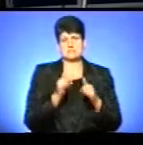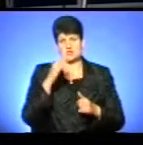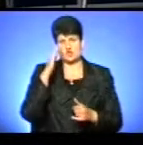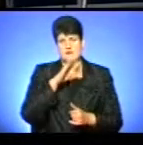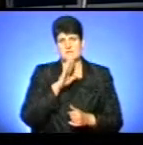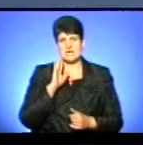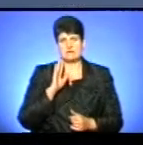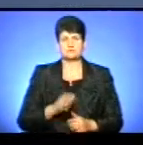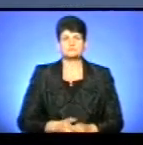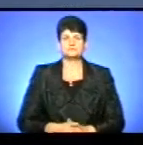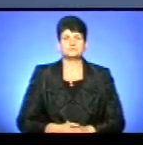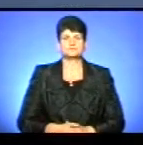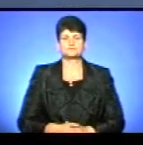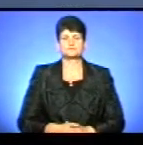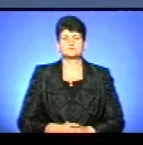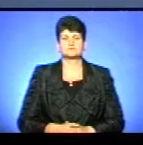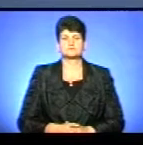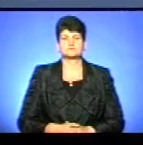батьків.